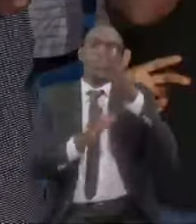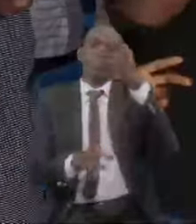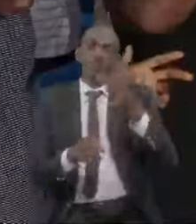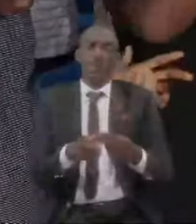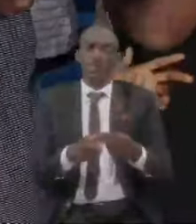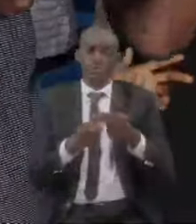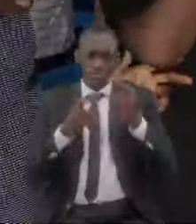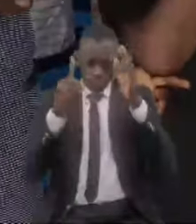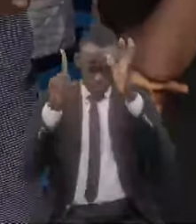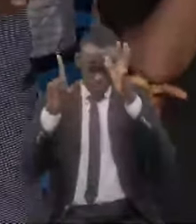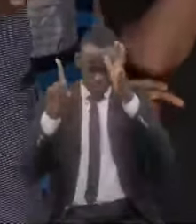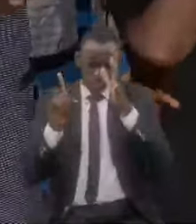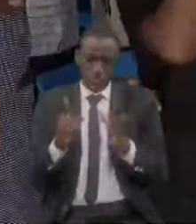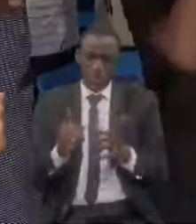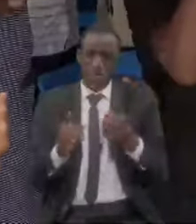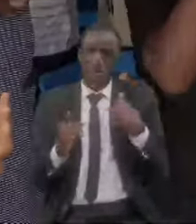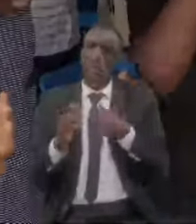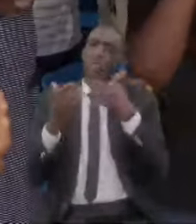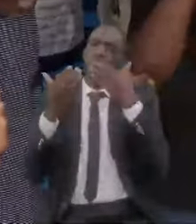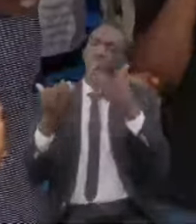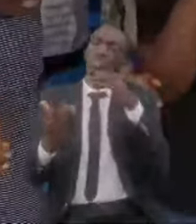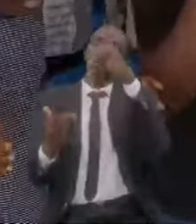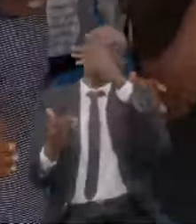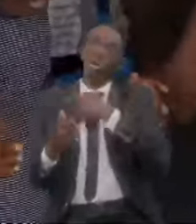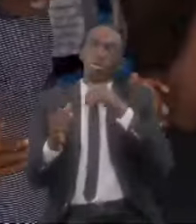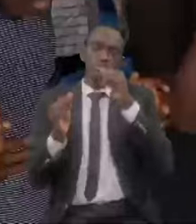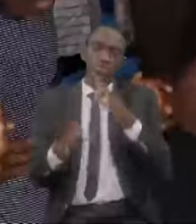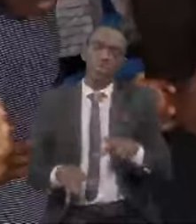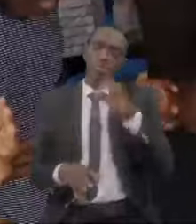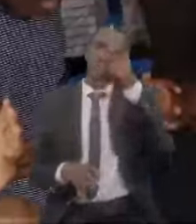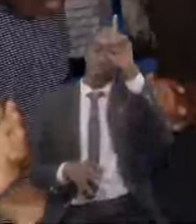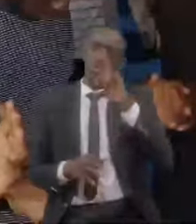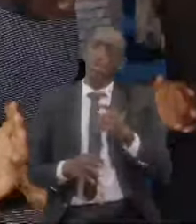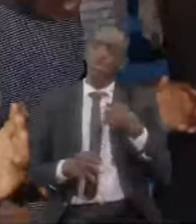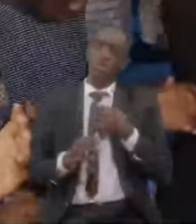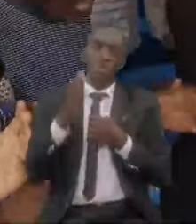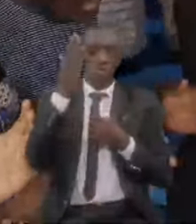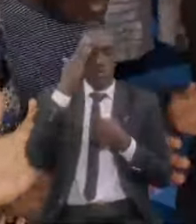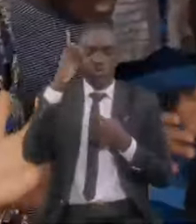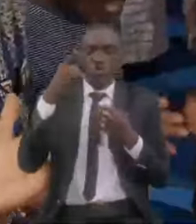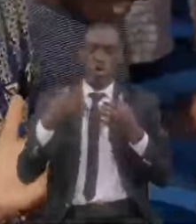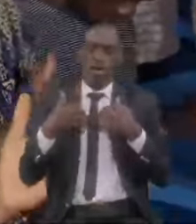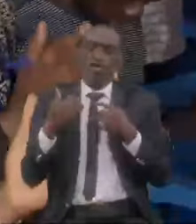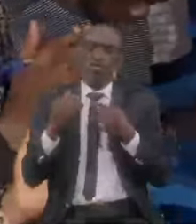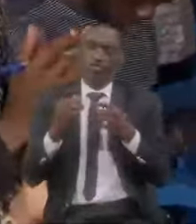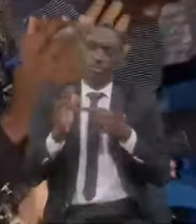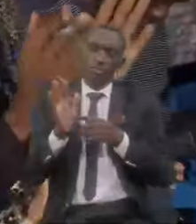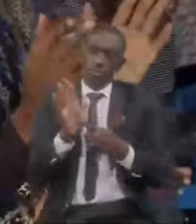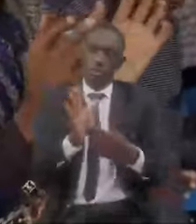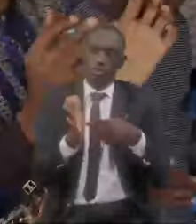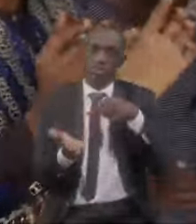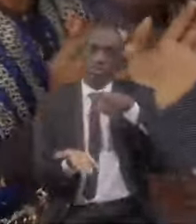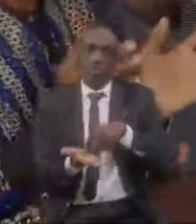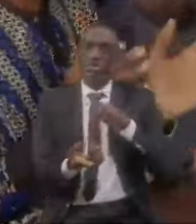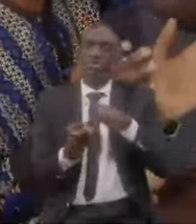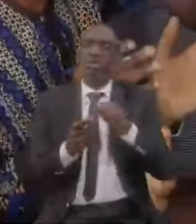Père, nous te remercions, nous bénissons ton nom. Nous savons que tu as révélé ceci à tout un chacun